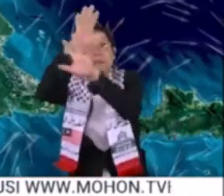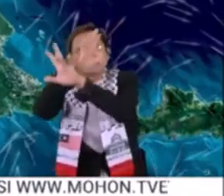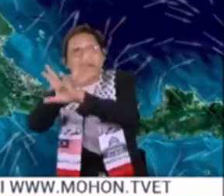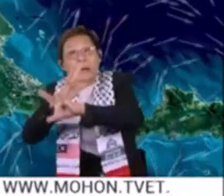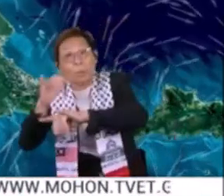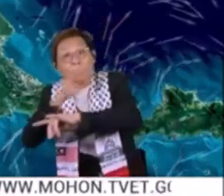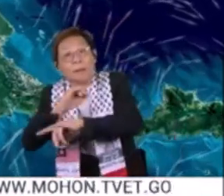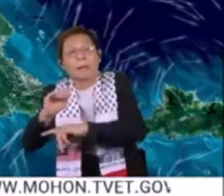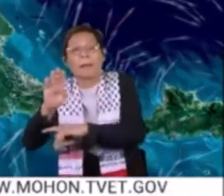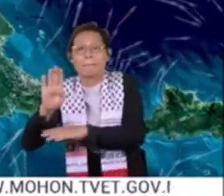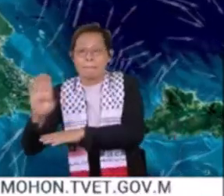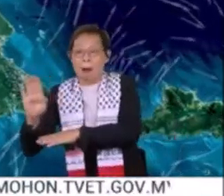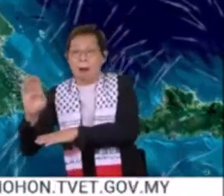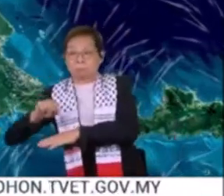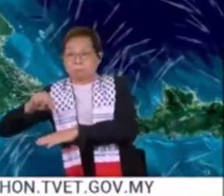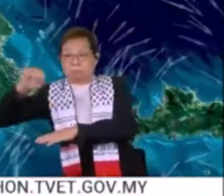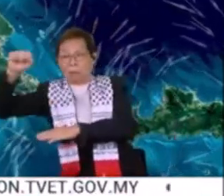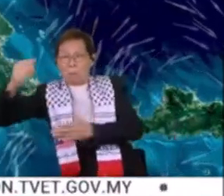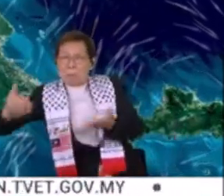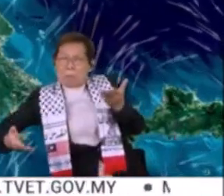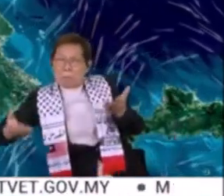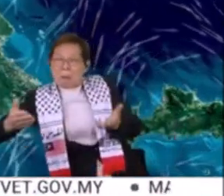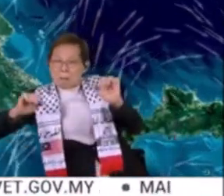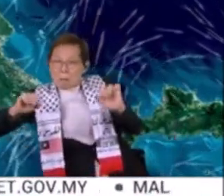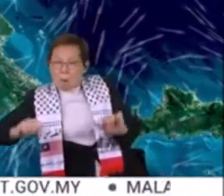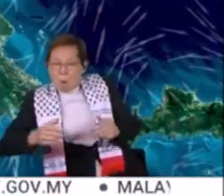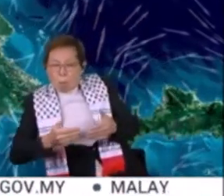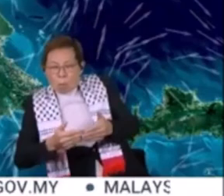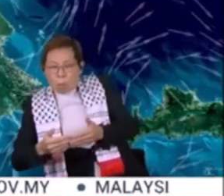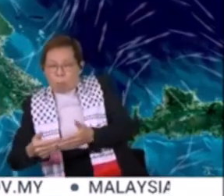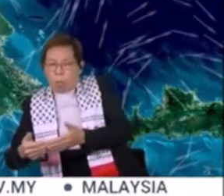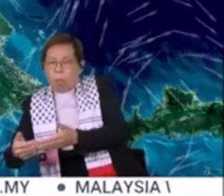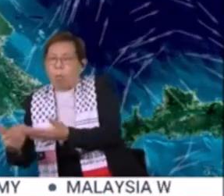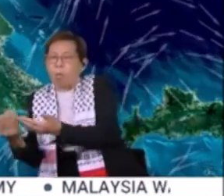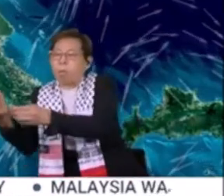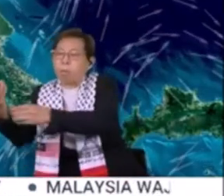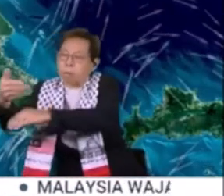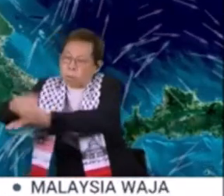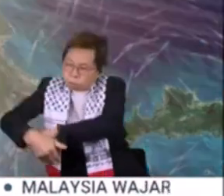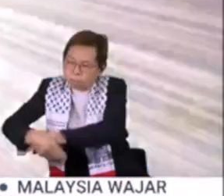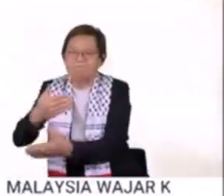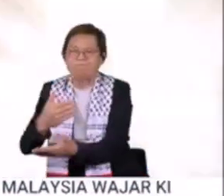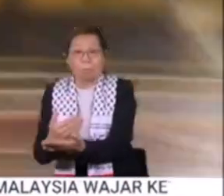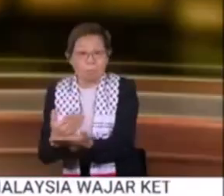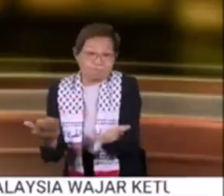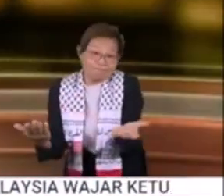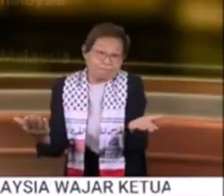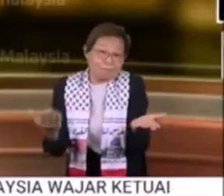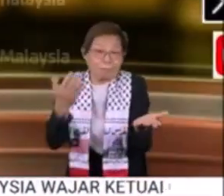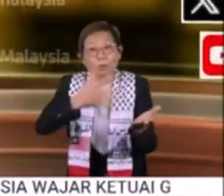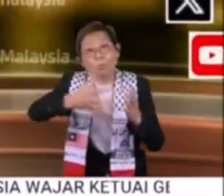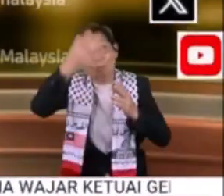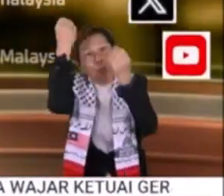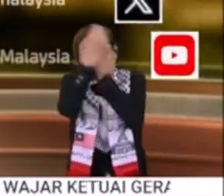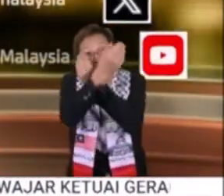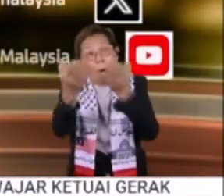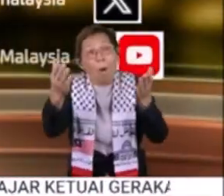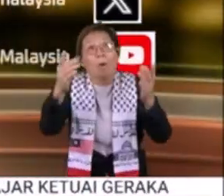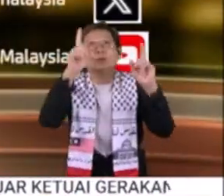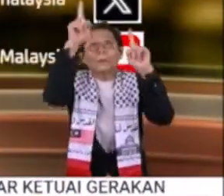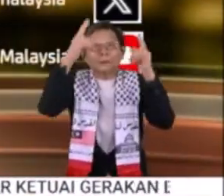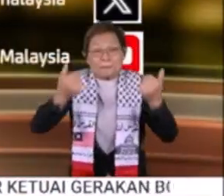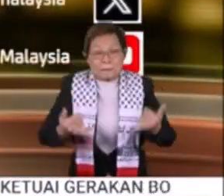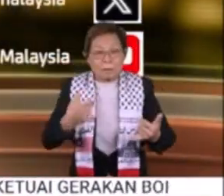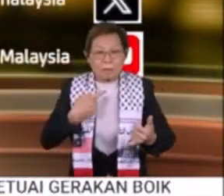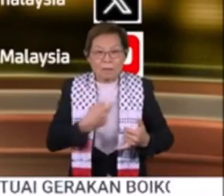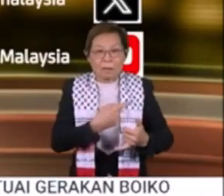dan juga di bahagian barat Sabah dijangkakan boleh berlanjutan sehingga ke malam nanti. Baiklah, untuk mendapatkan info cuaca terkini